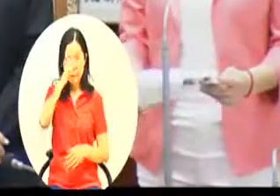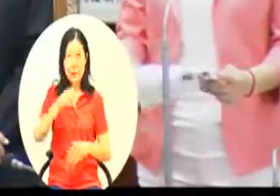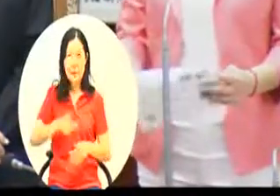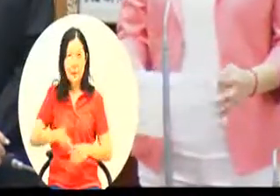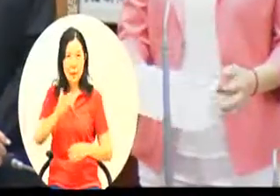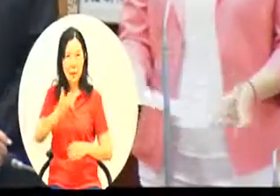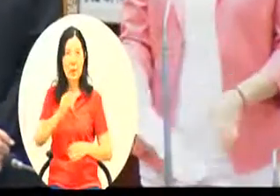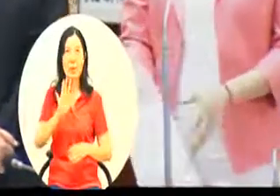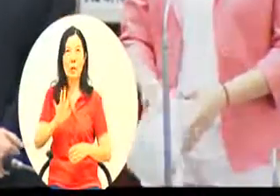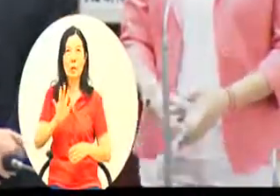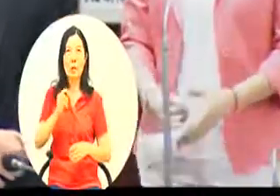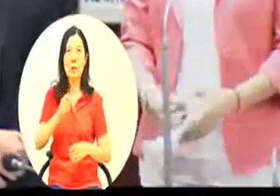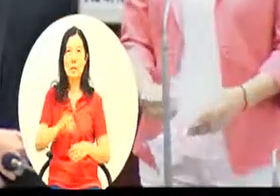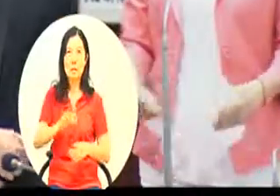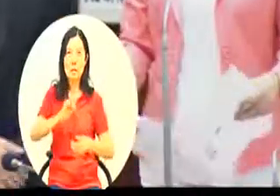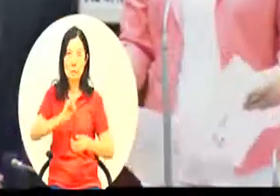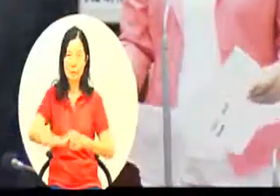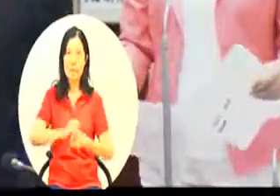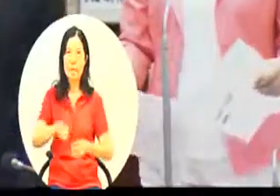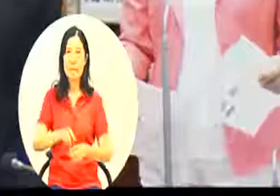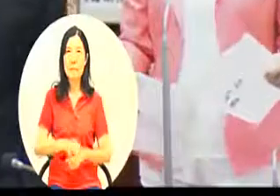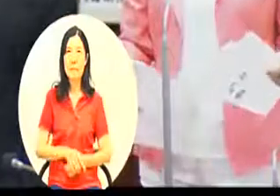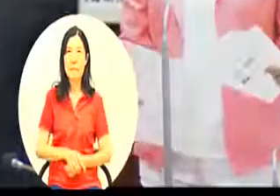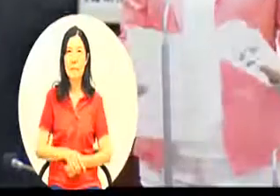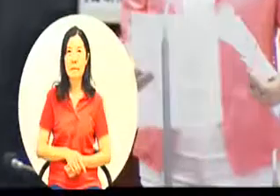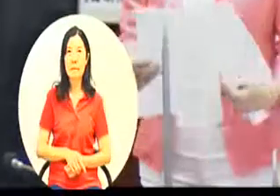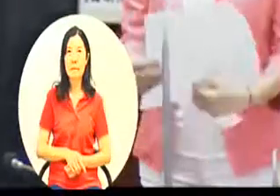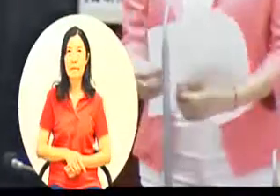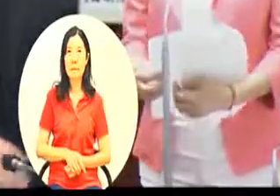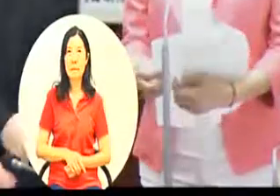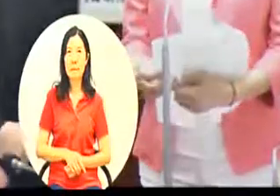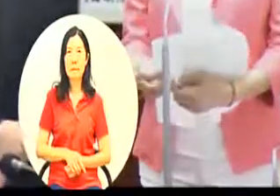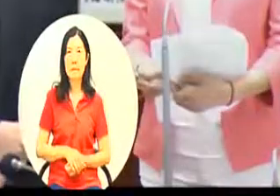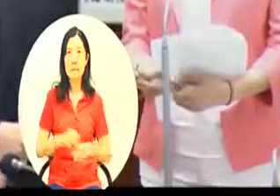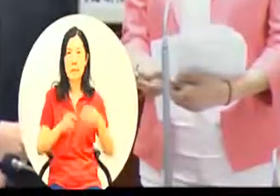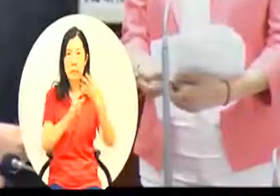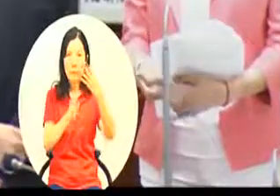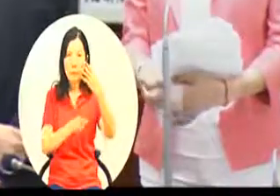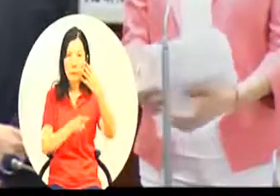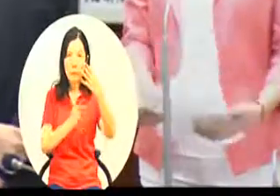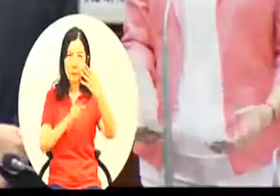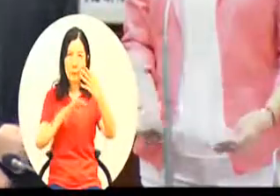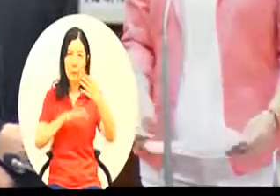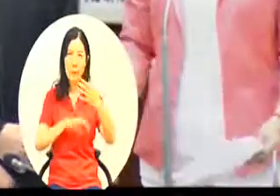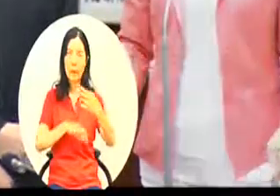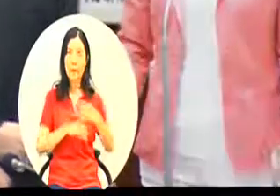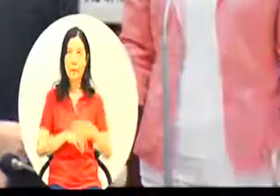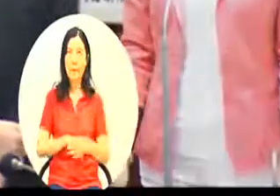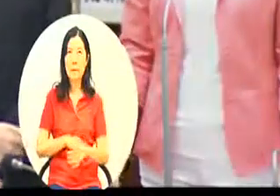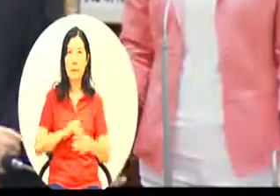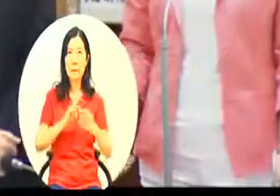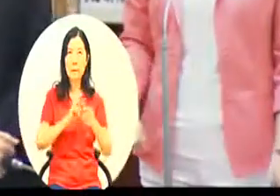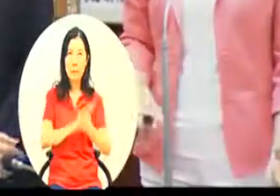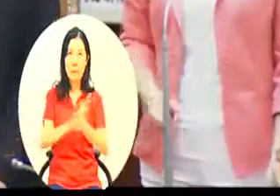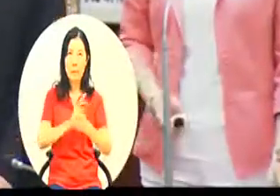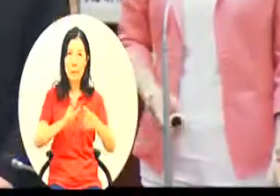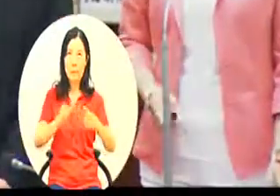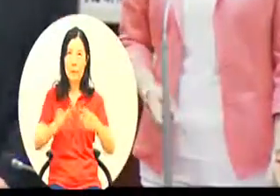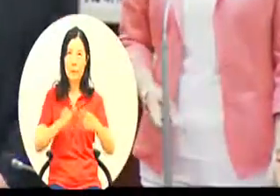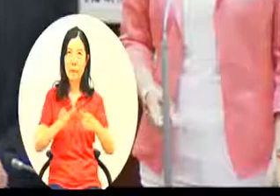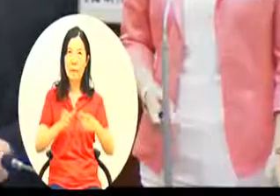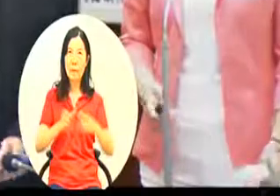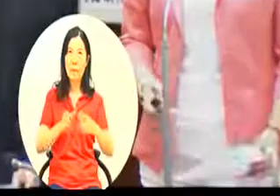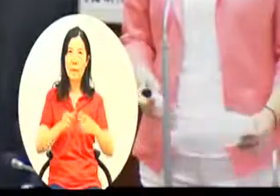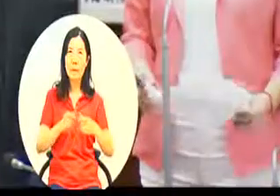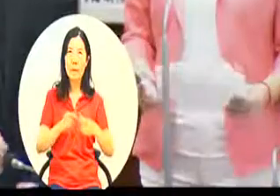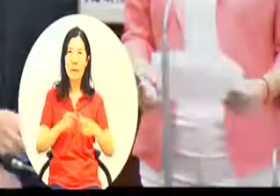哈。那我们在4月份里呢，我们林园迎接